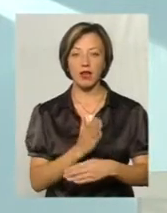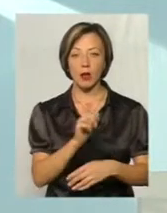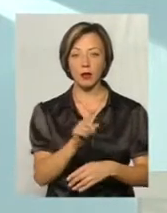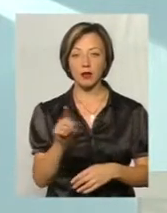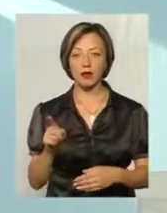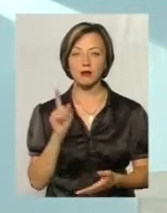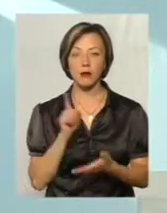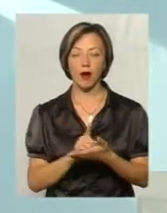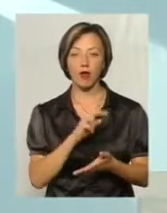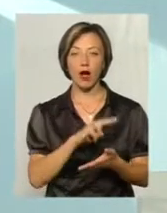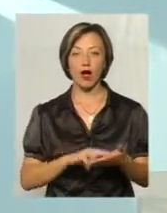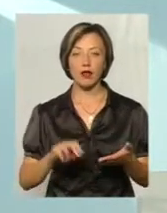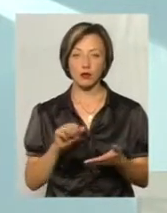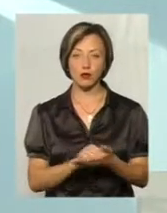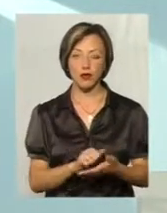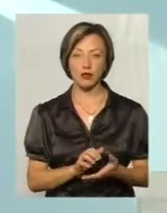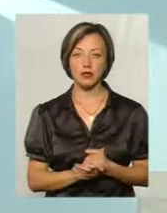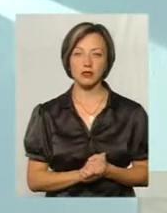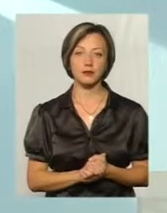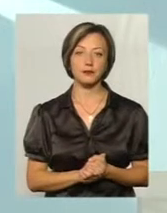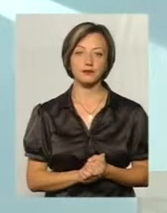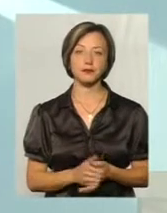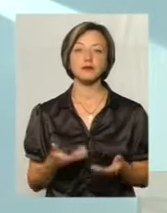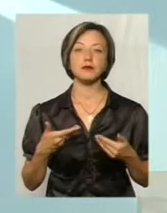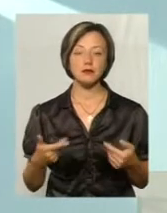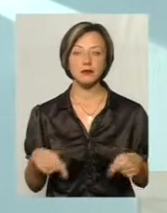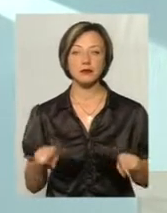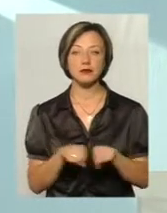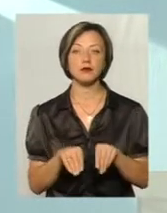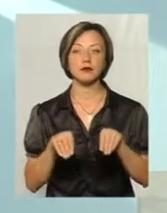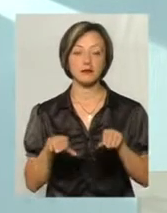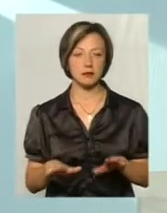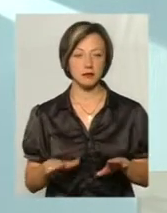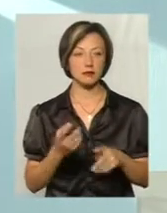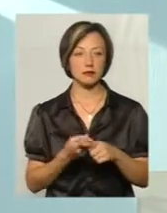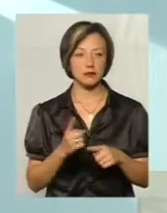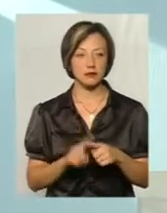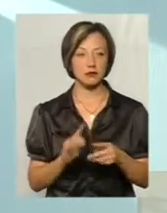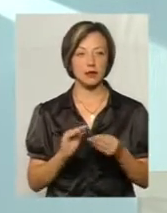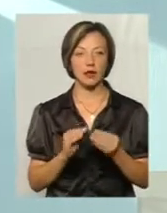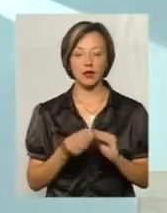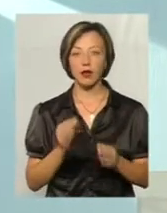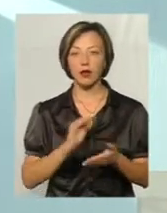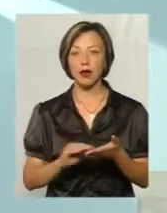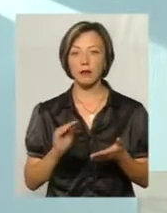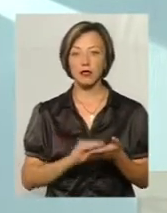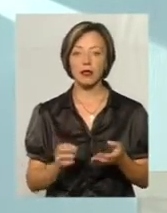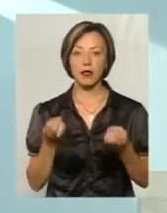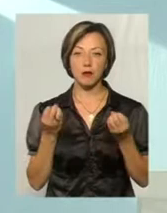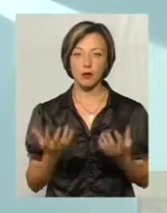мають атестуватися. Значить, ми також вирішили цю проблему, написали